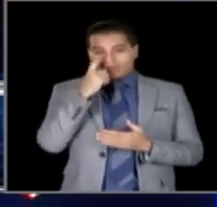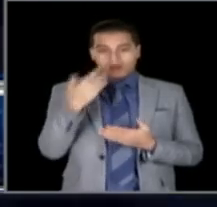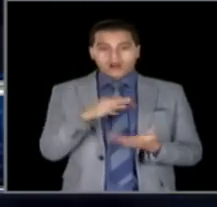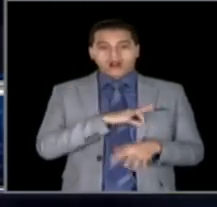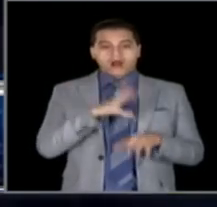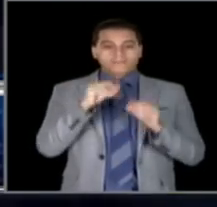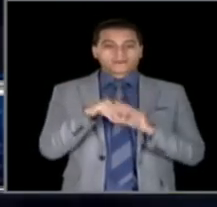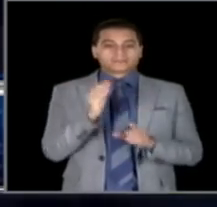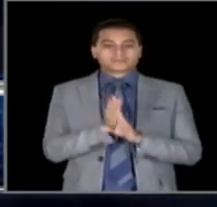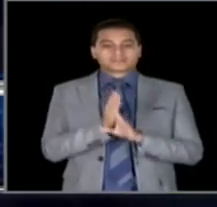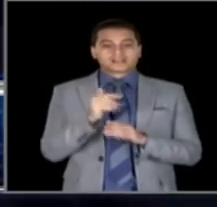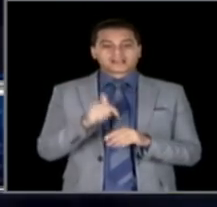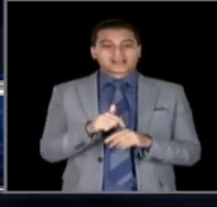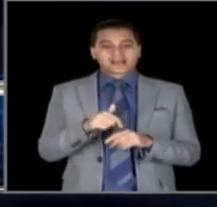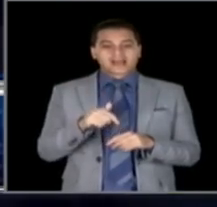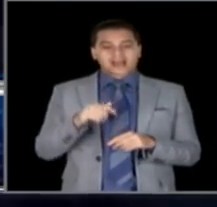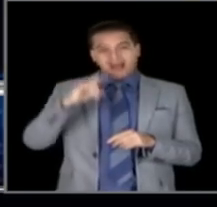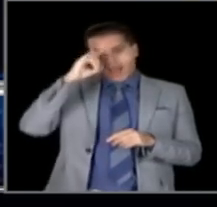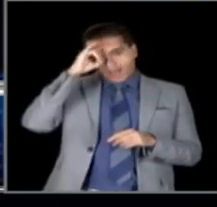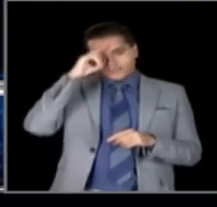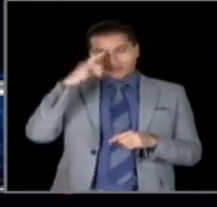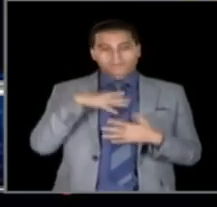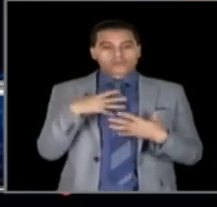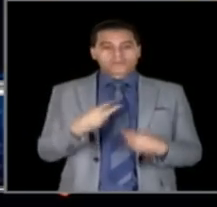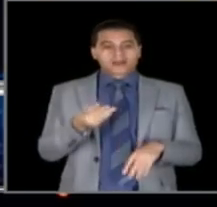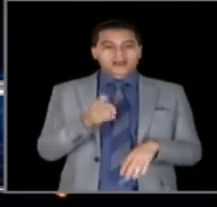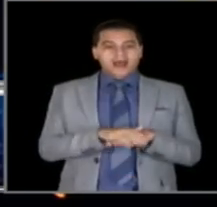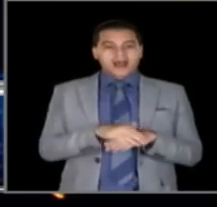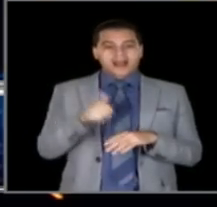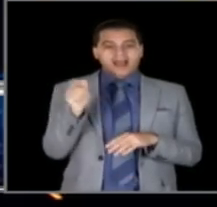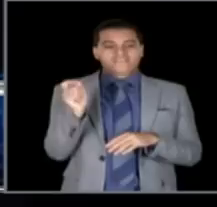فنان راحل قام بدور العفريت